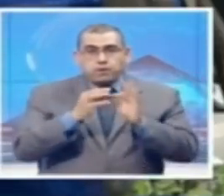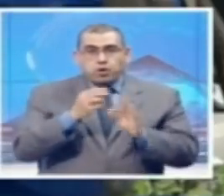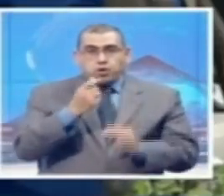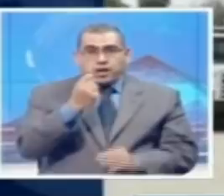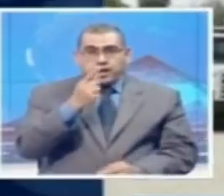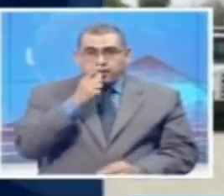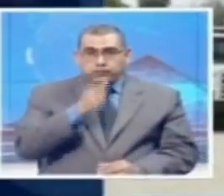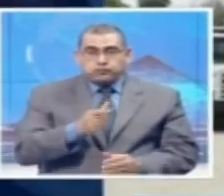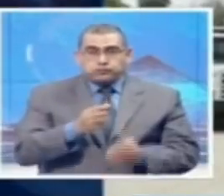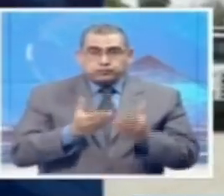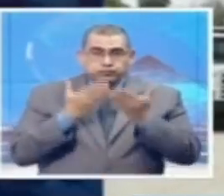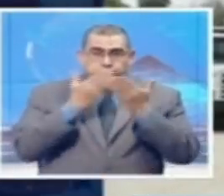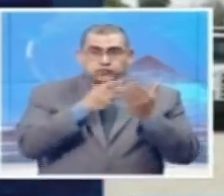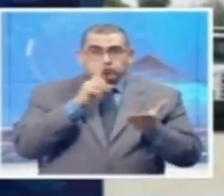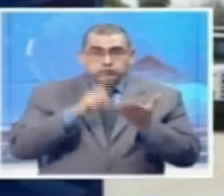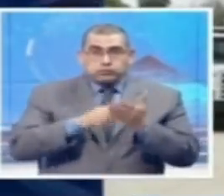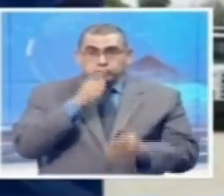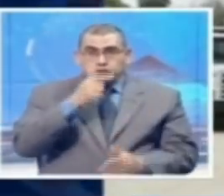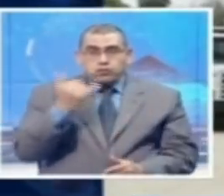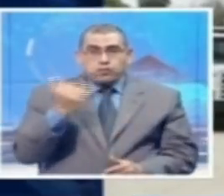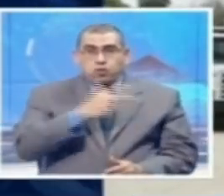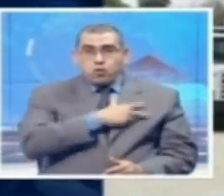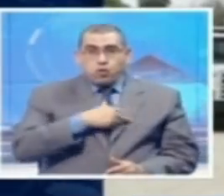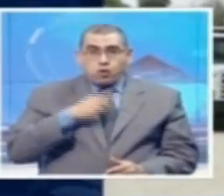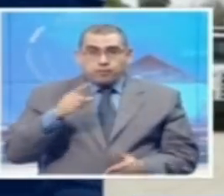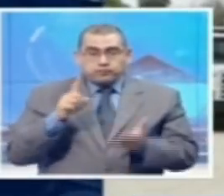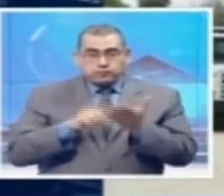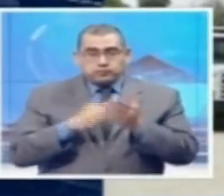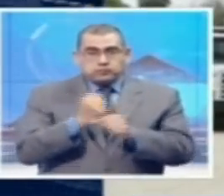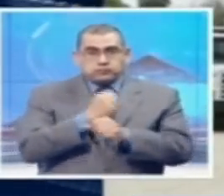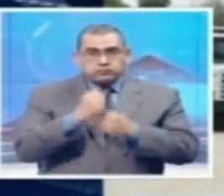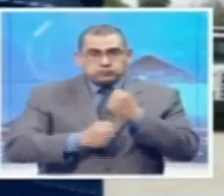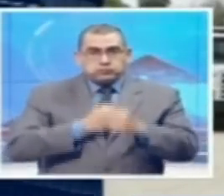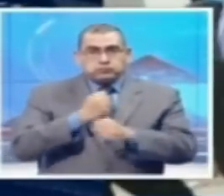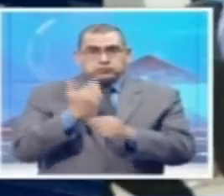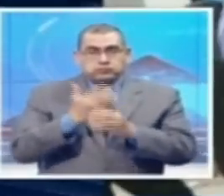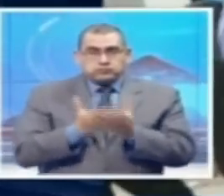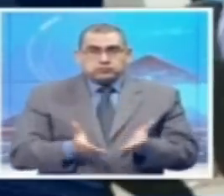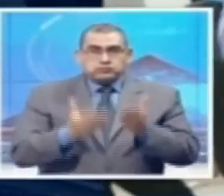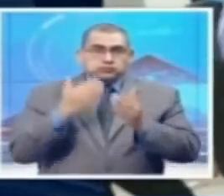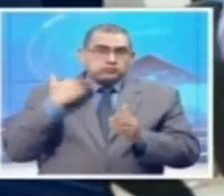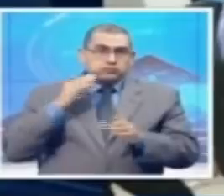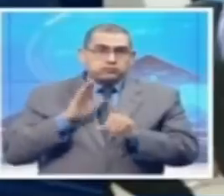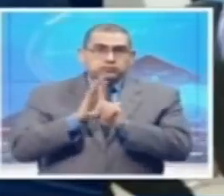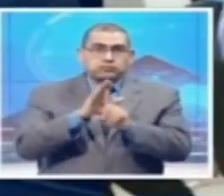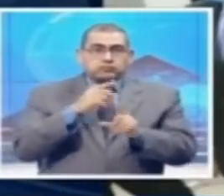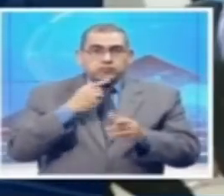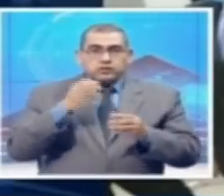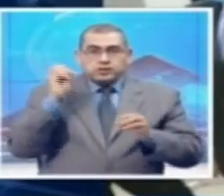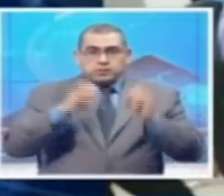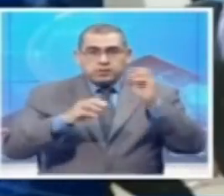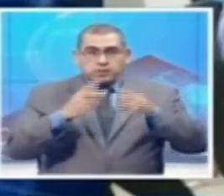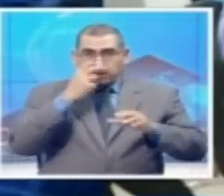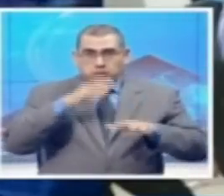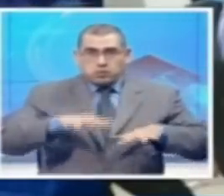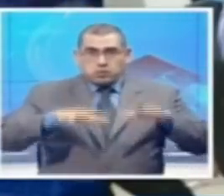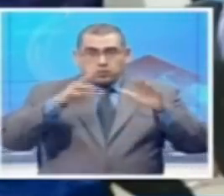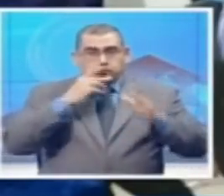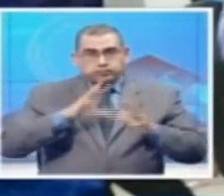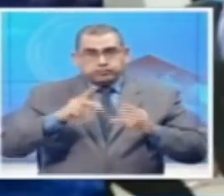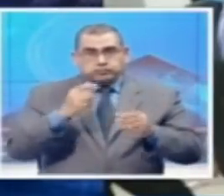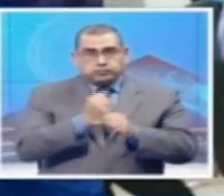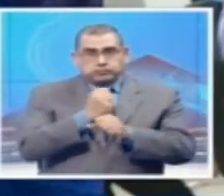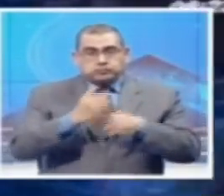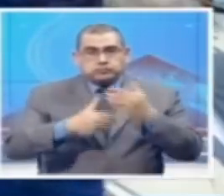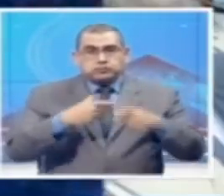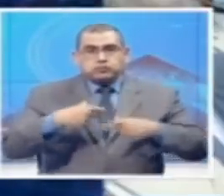23 مليون جنيه، مشددا على أن الحكومة تواصل جهودها للنهوض ورفع كفاءة منظومة إدارة المخلفات وأحداث